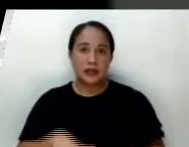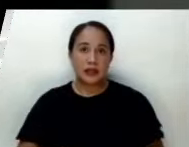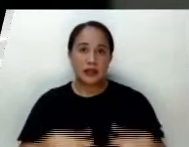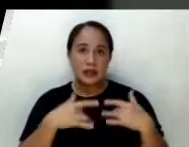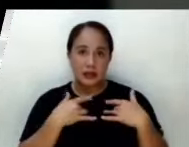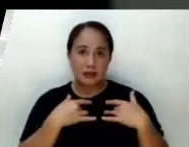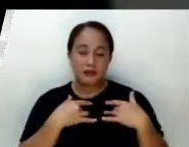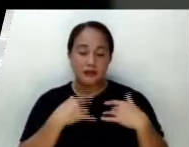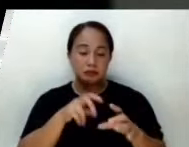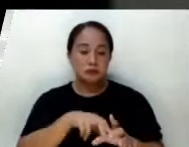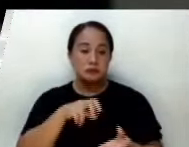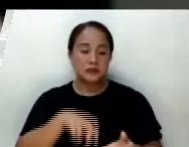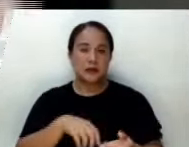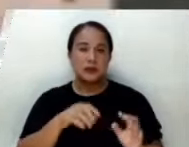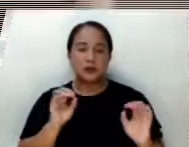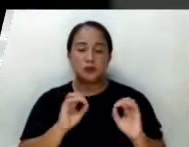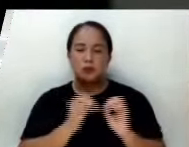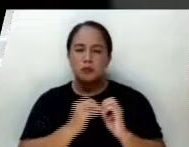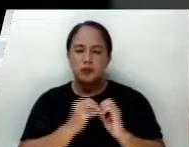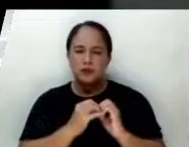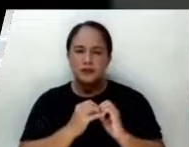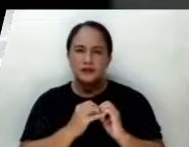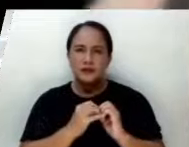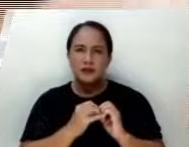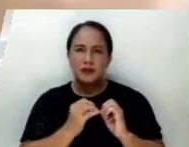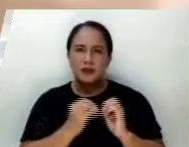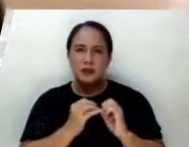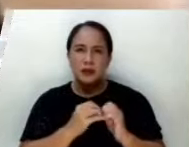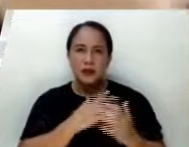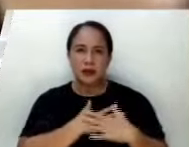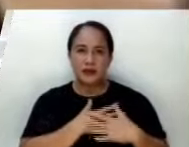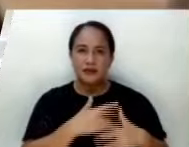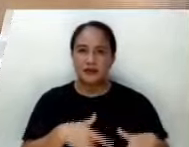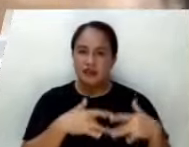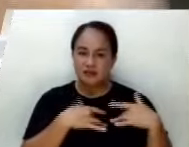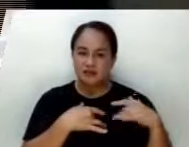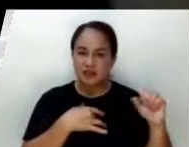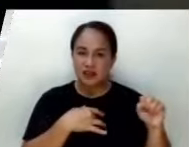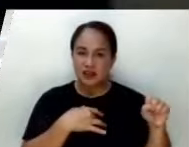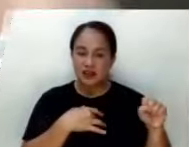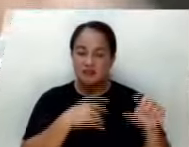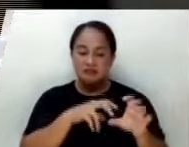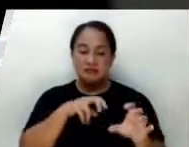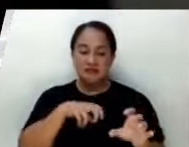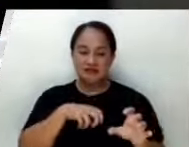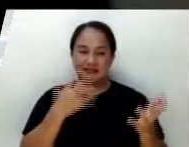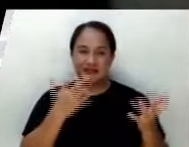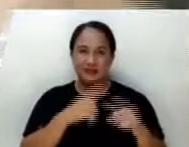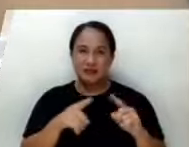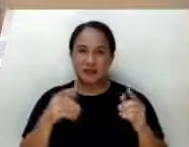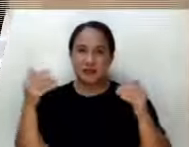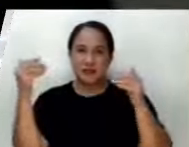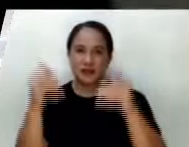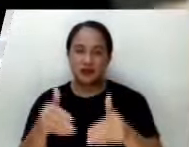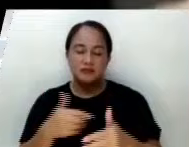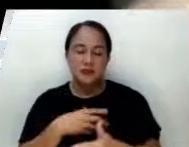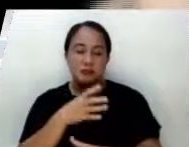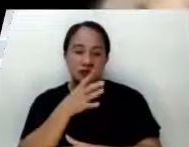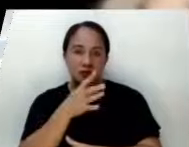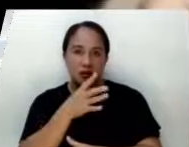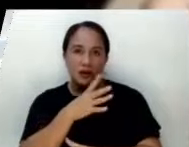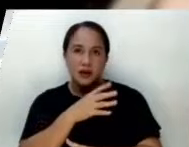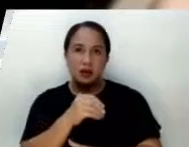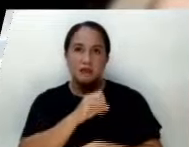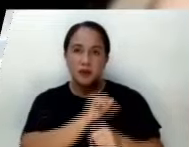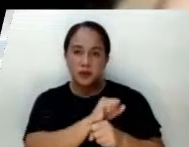it's more of like my love life, yeah. But I'm really concentrated on being a mom and my career.